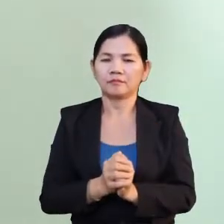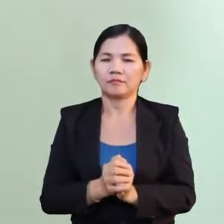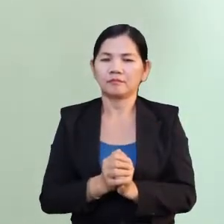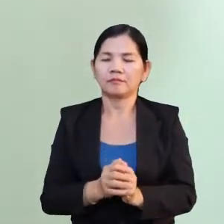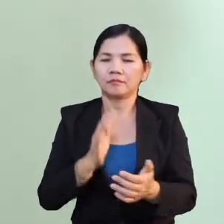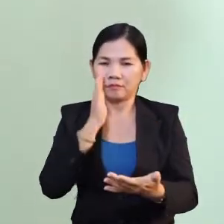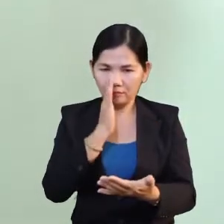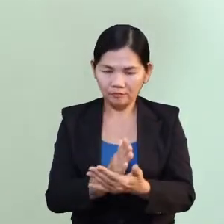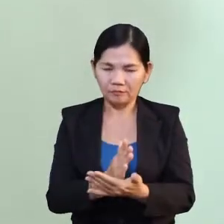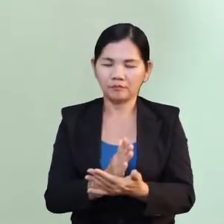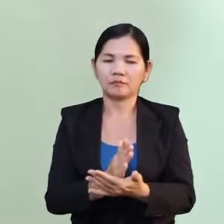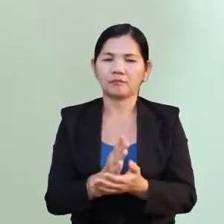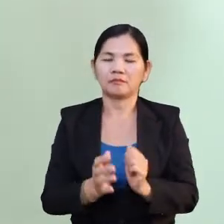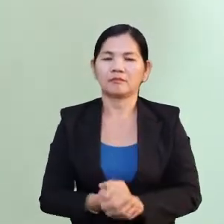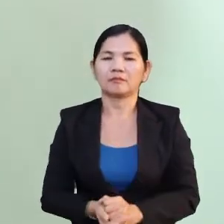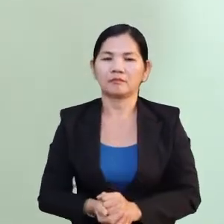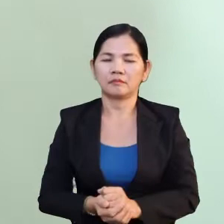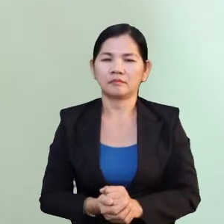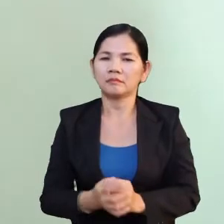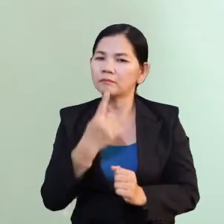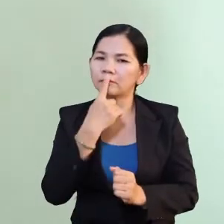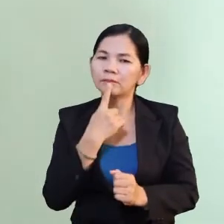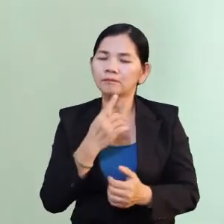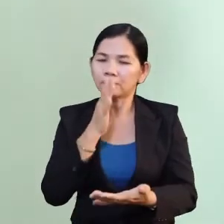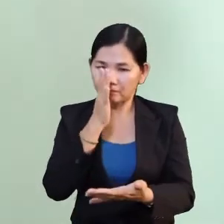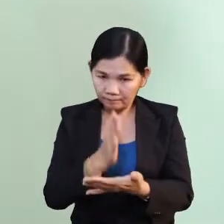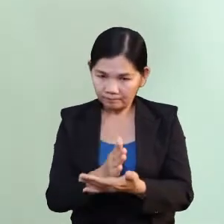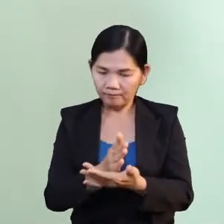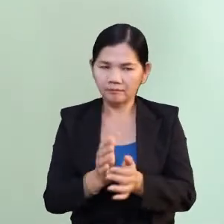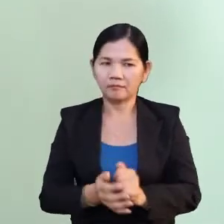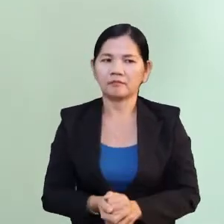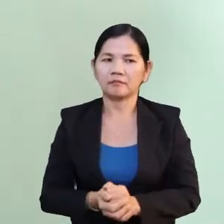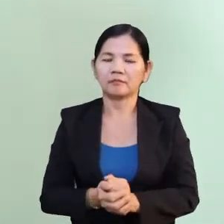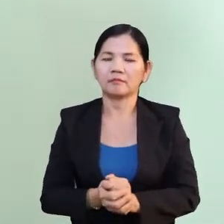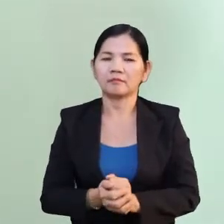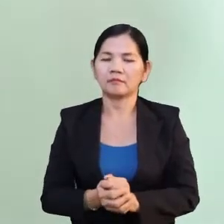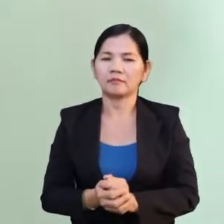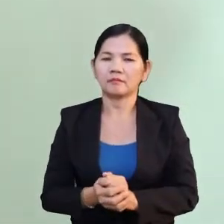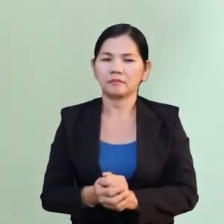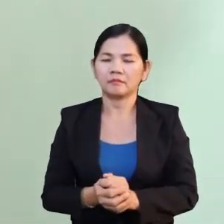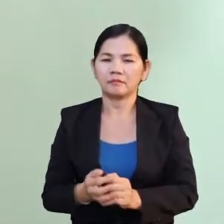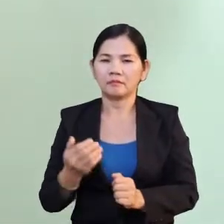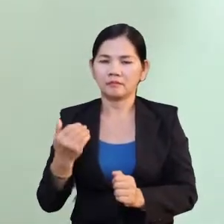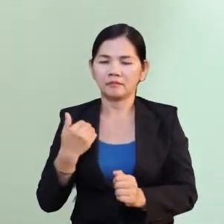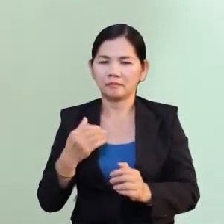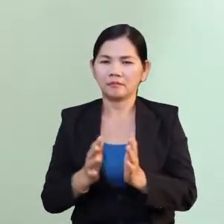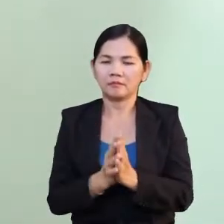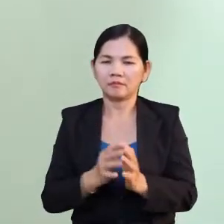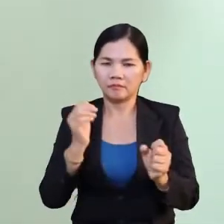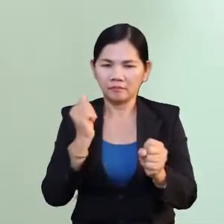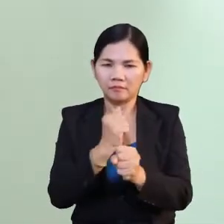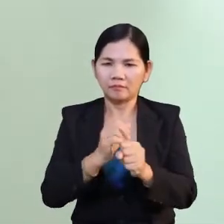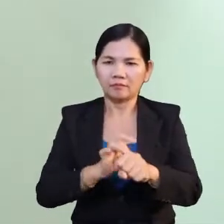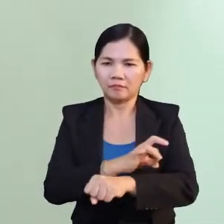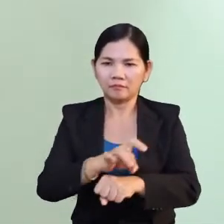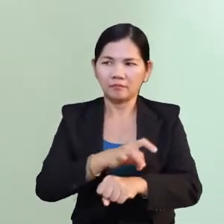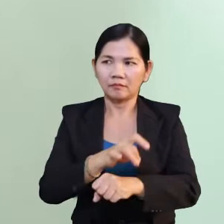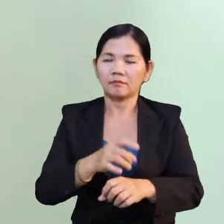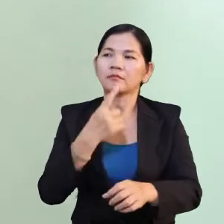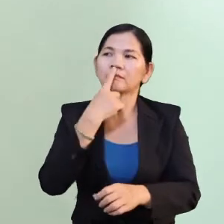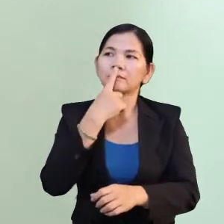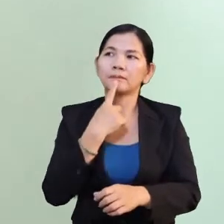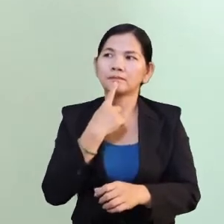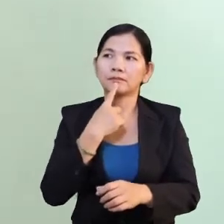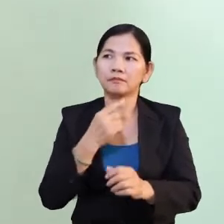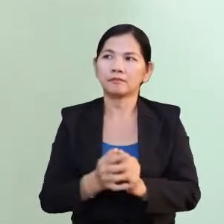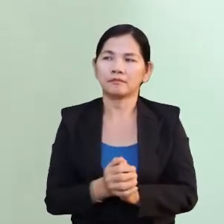ទាំងអស់គឺឈប់ចាកូនស្ដាប់អ្នកគ្រូពន្យល់ម្ដងទៀតពេលដែលកូនឃើញភ្លើងពណ៌ក្រហ